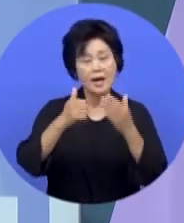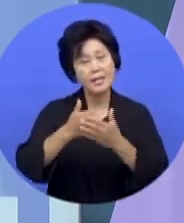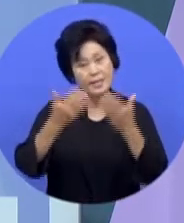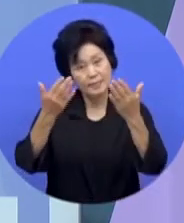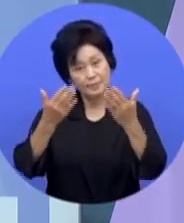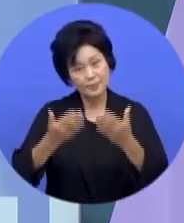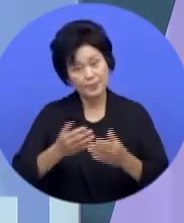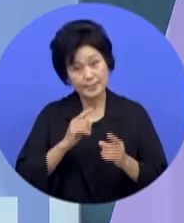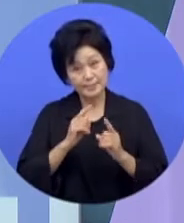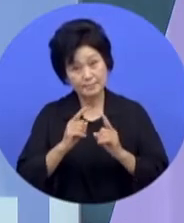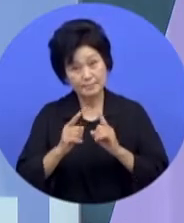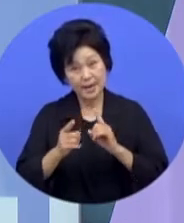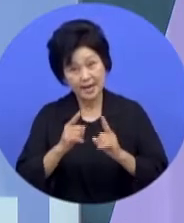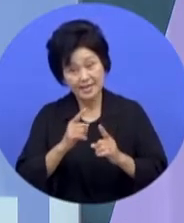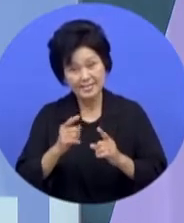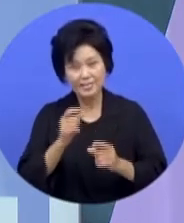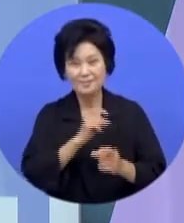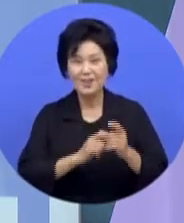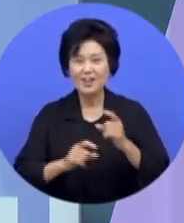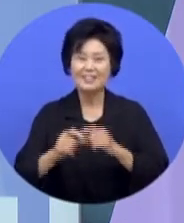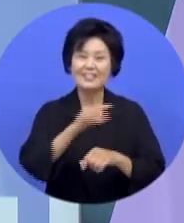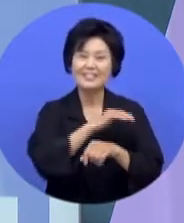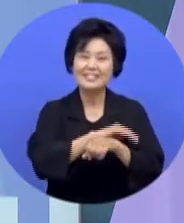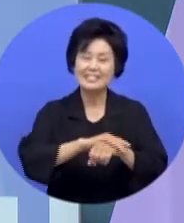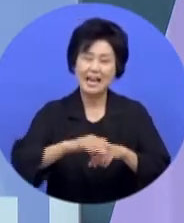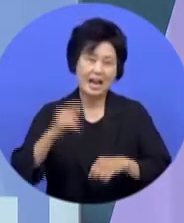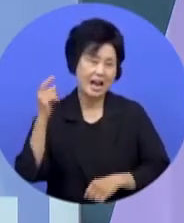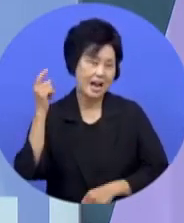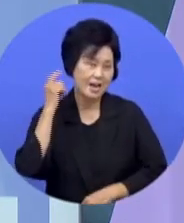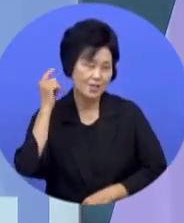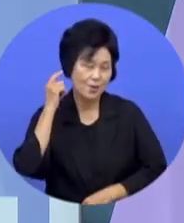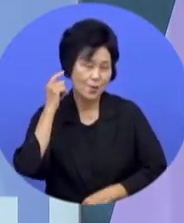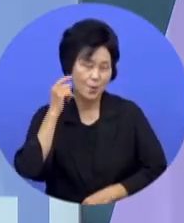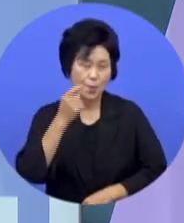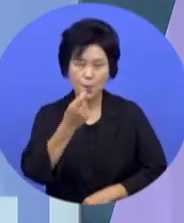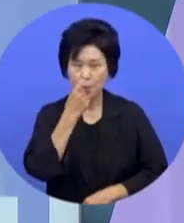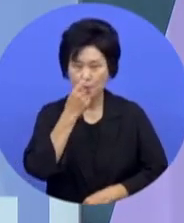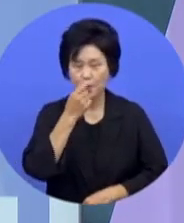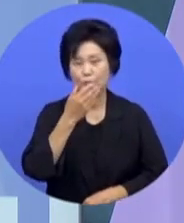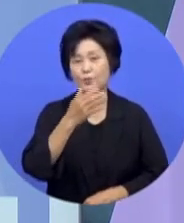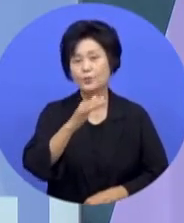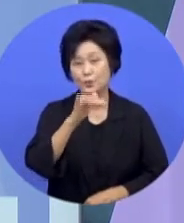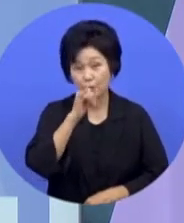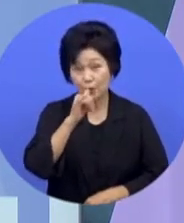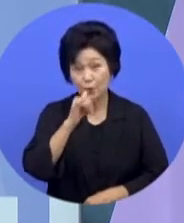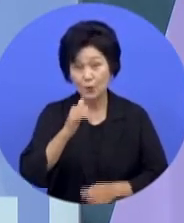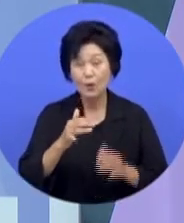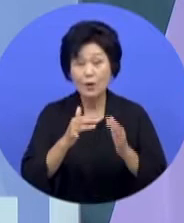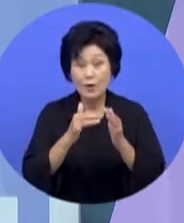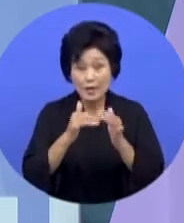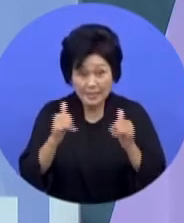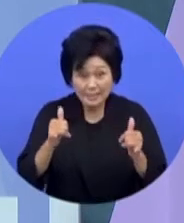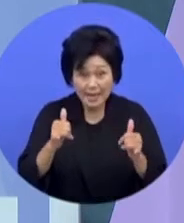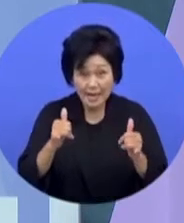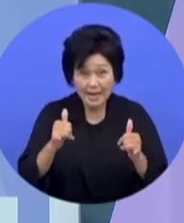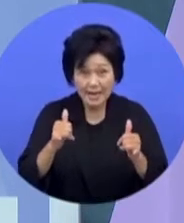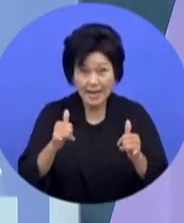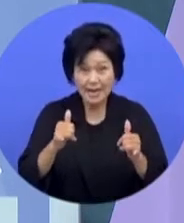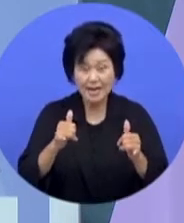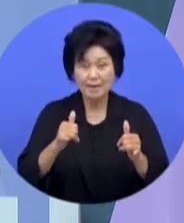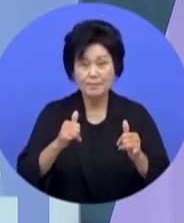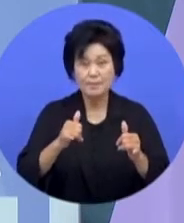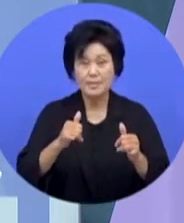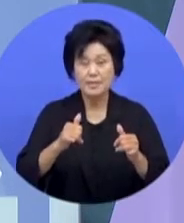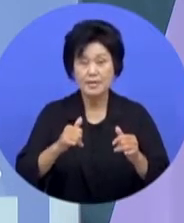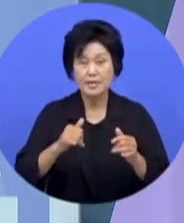그런 말씀과 이런 것들을 더 잘 들을 수 있고요. 그리고 일단 사람의 정말 180도 바뀐다고 해도 정말